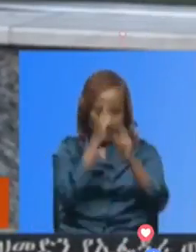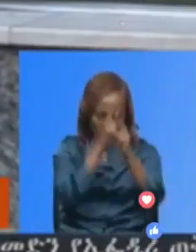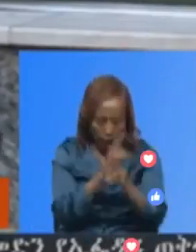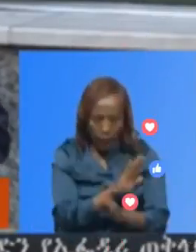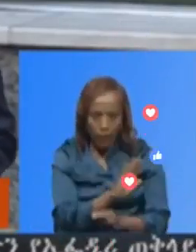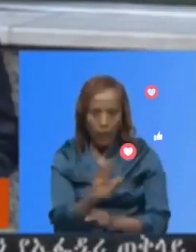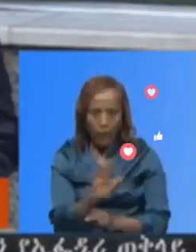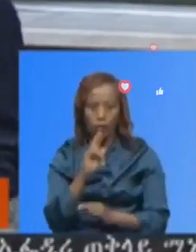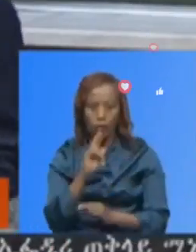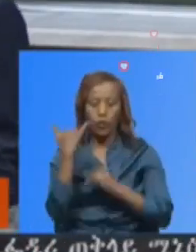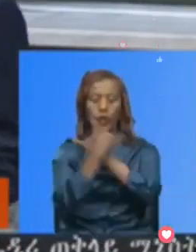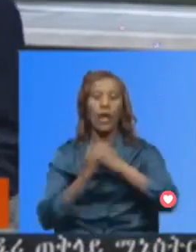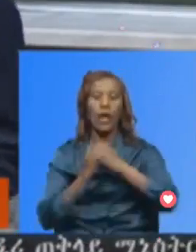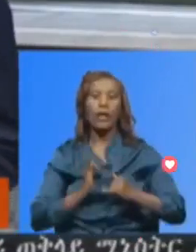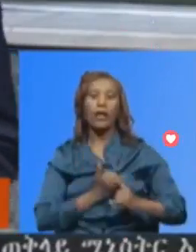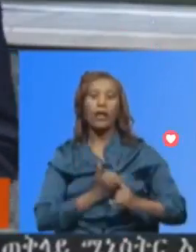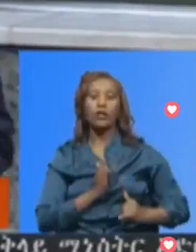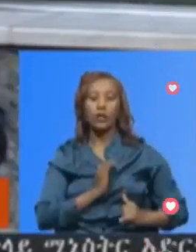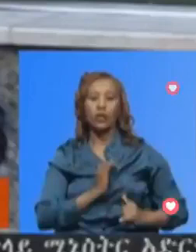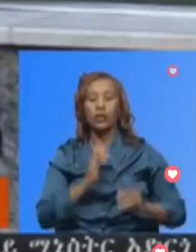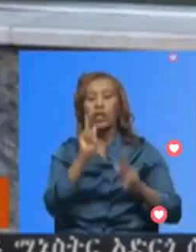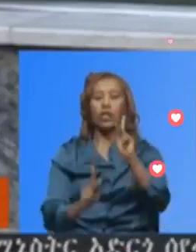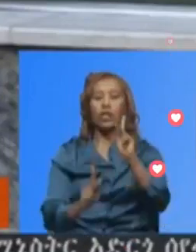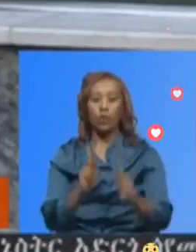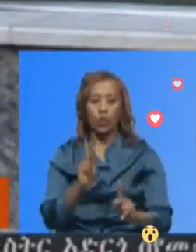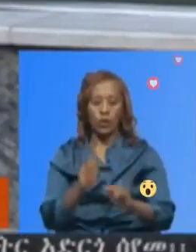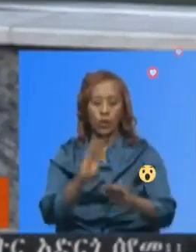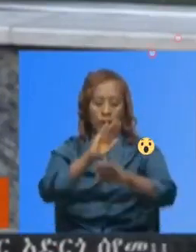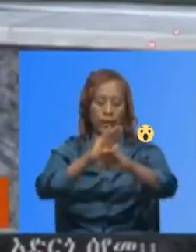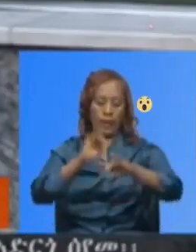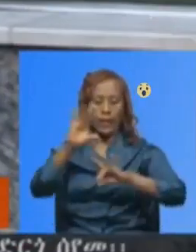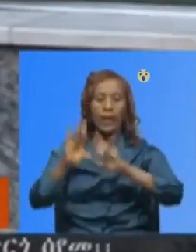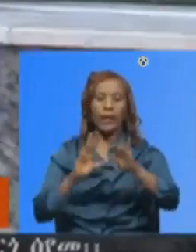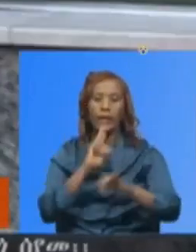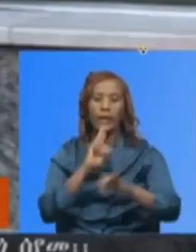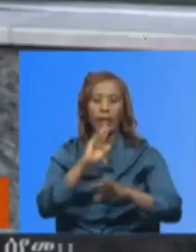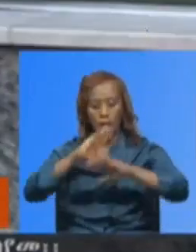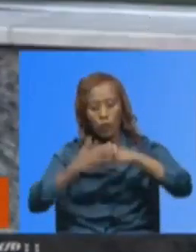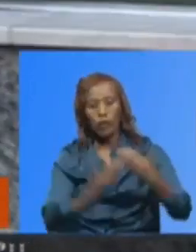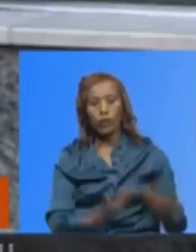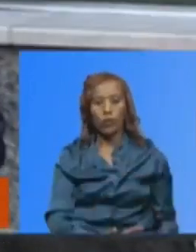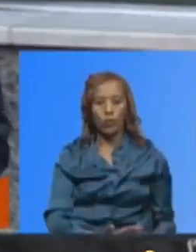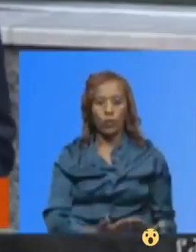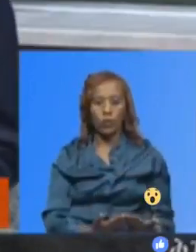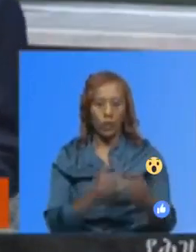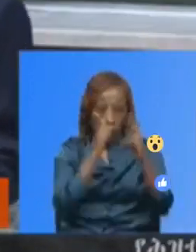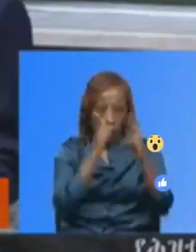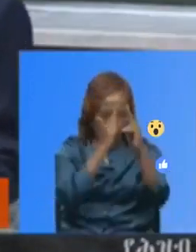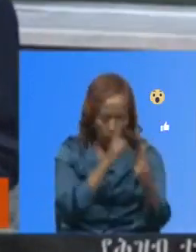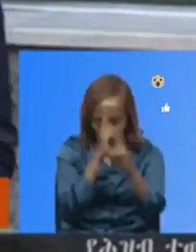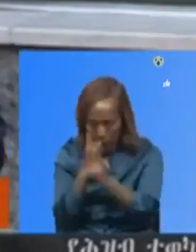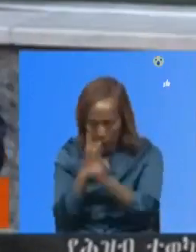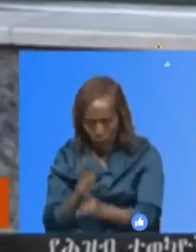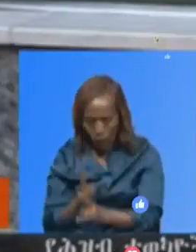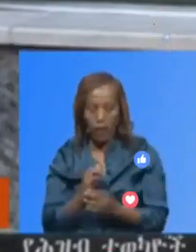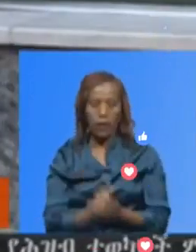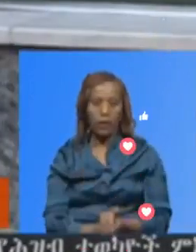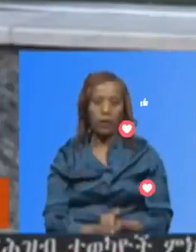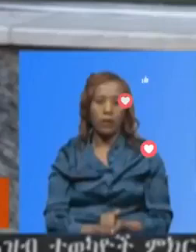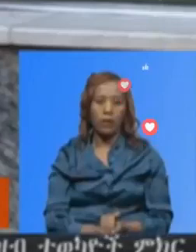የተከበራችሁ የሀገራችን ህዝቦች፣ ጥሪ የተደረገላችሁ እንግዶች፣ ክቡራትና